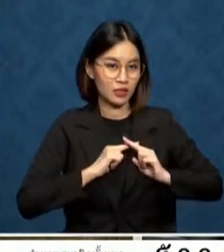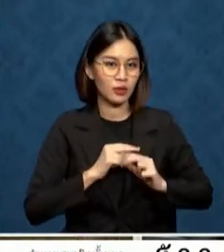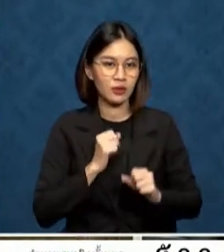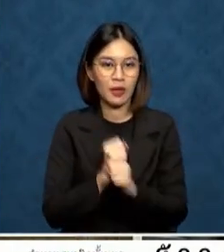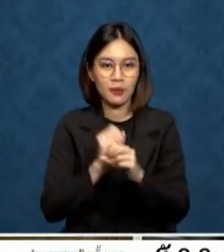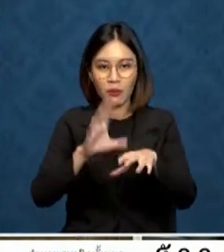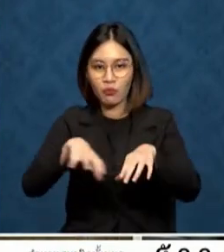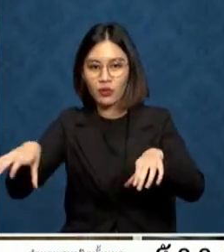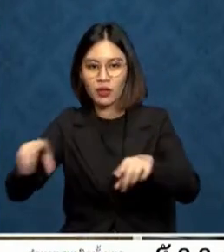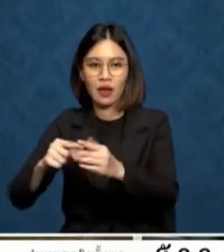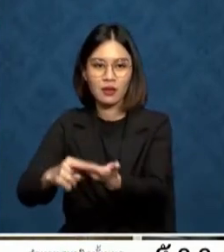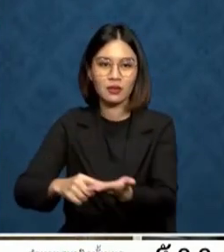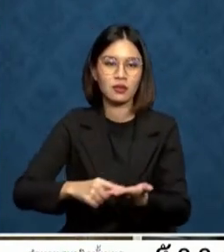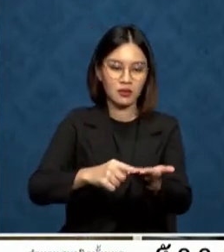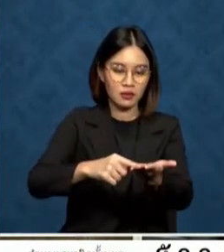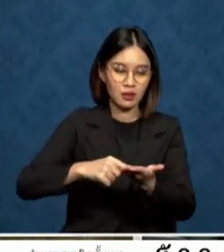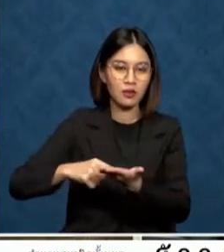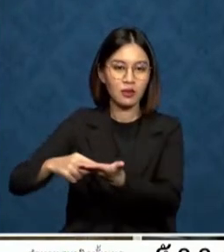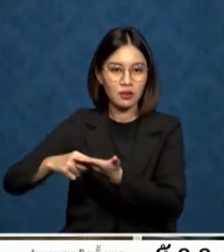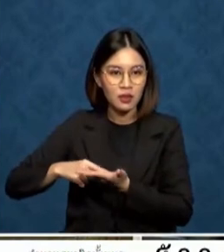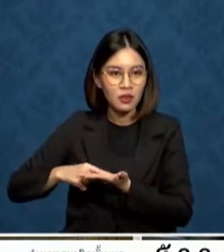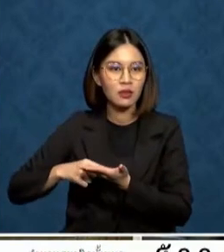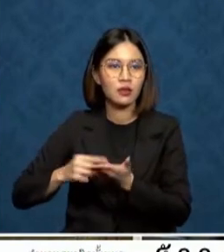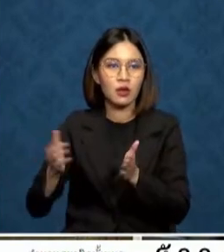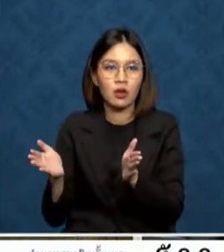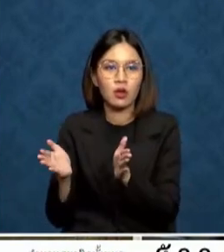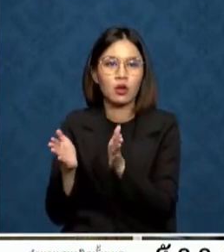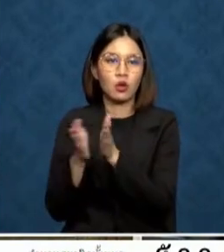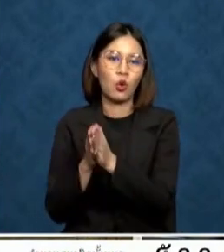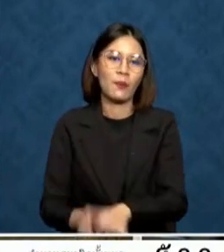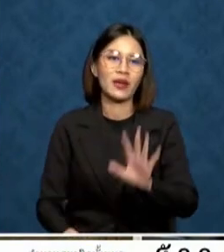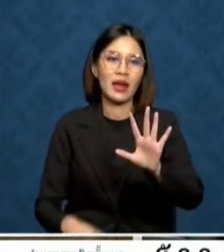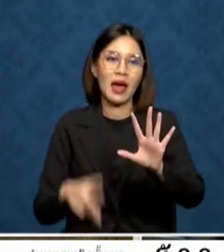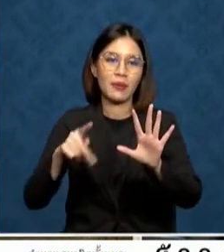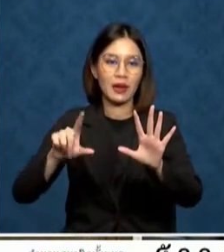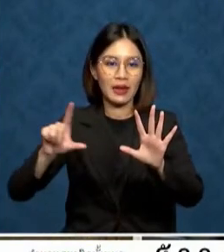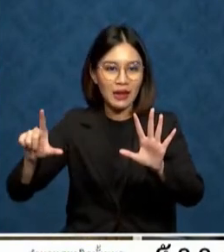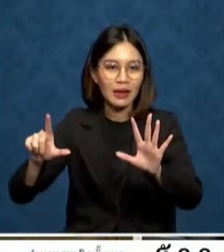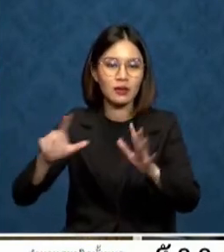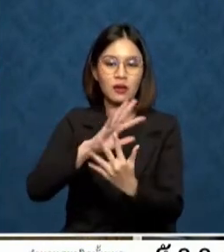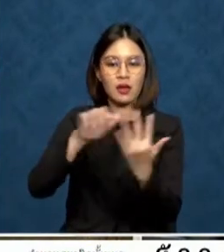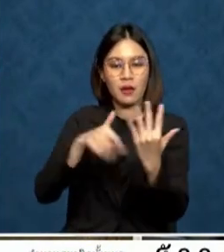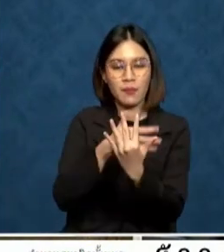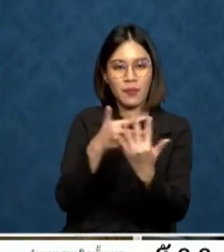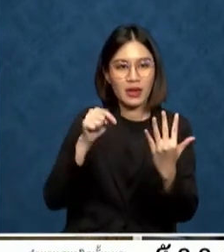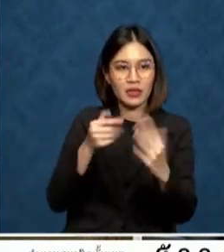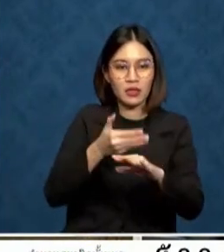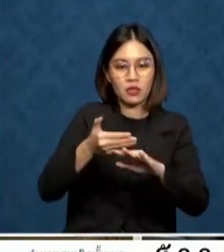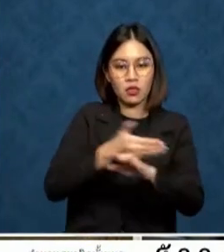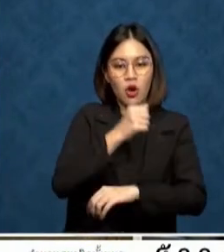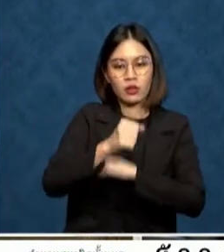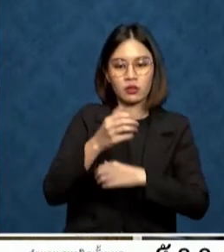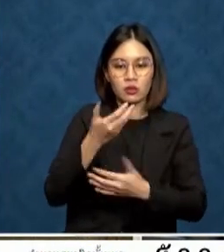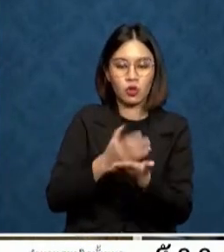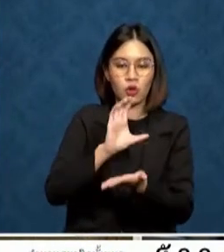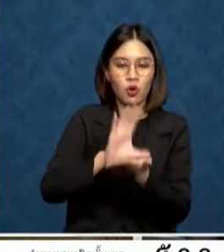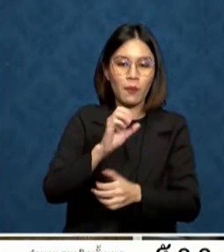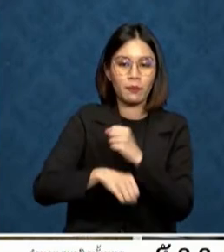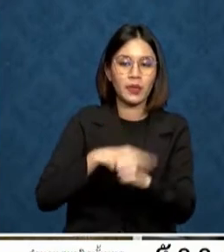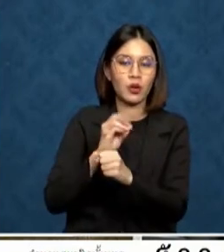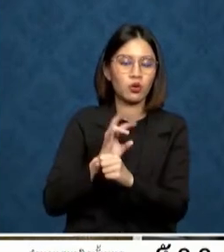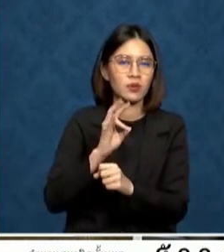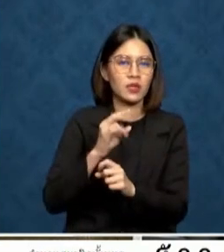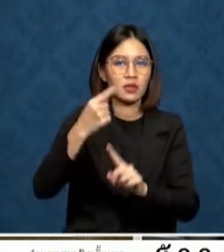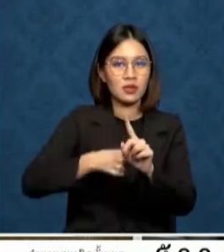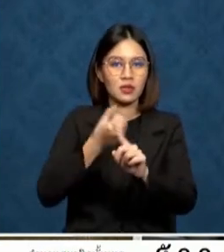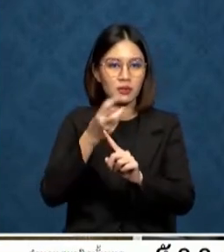ๆเสนอเสนอเสนอเข้ามาแล้วก็รวมมาได้กลมๆที่ 5,000ล้านบาทแผนนี้ออกก่อนงบปี 67ตอนธันวาคมออกนะครับครับ